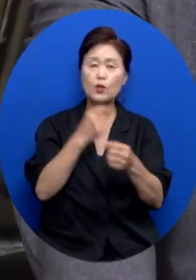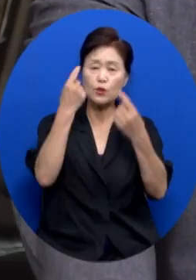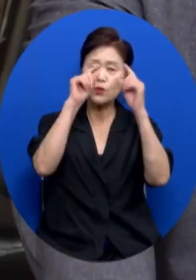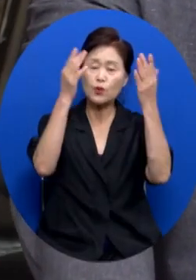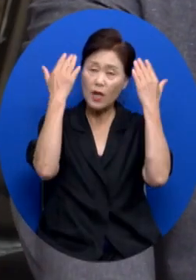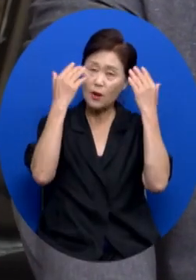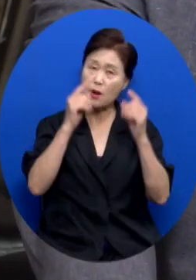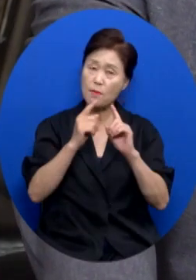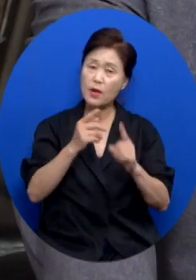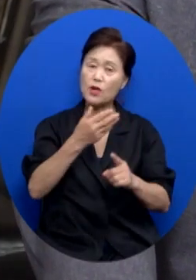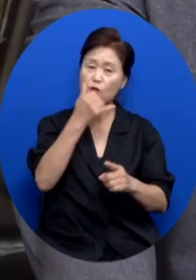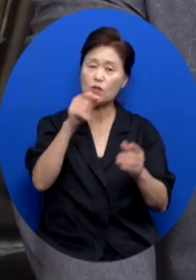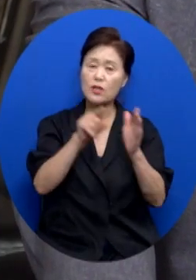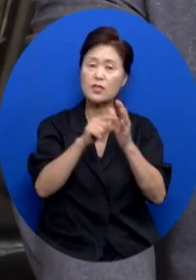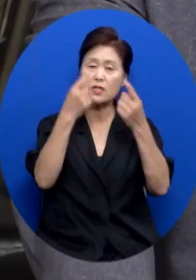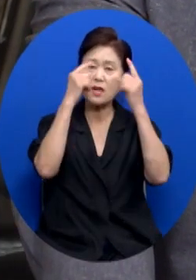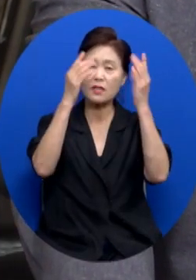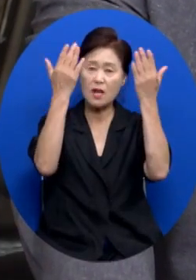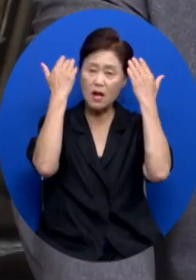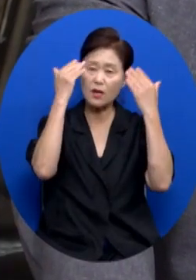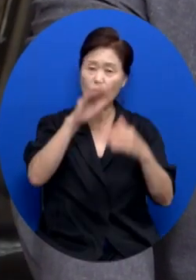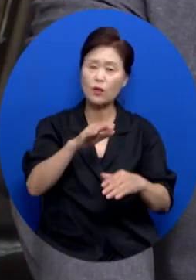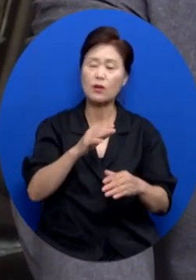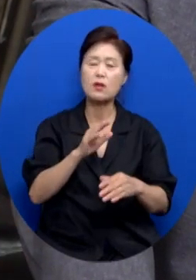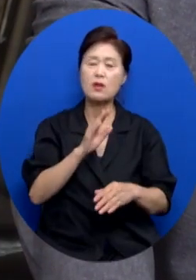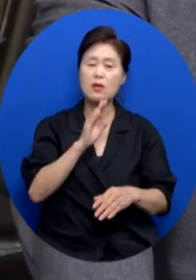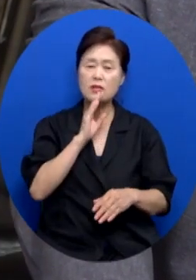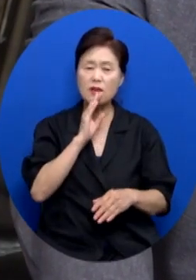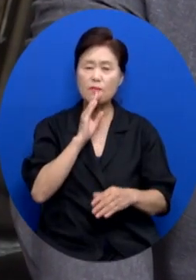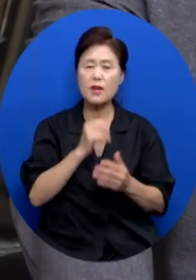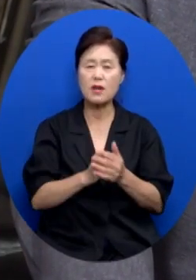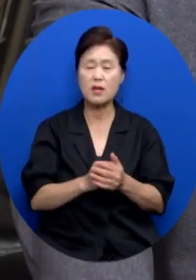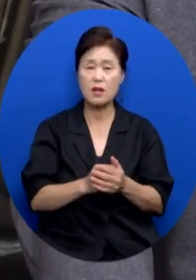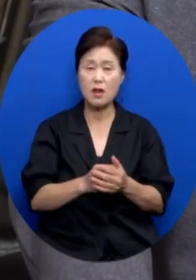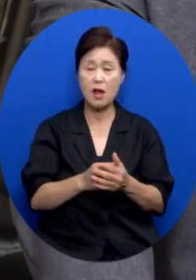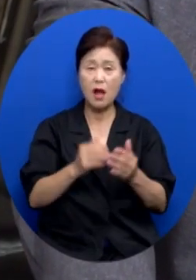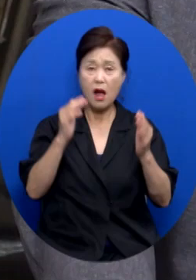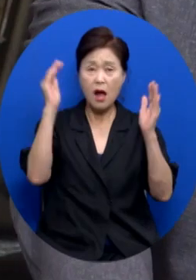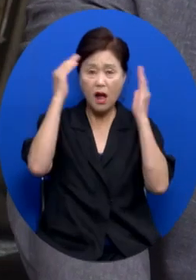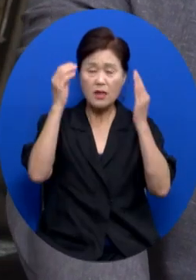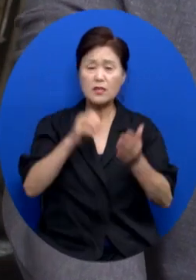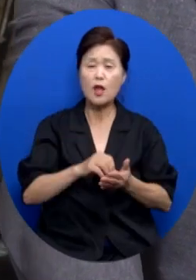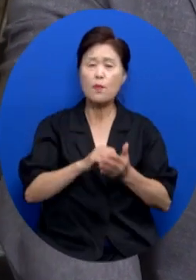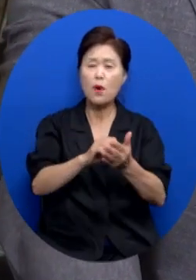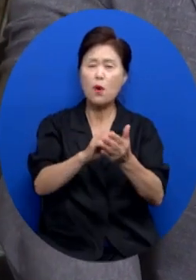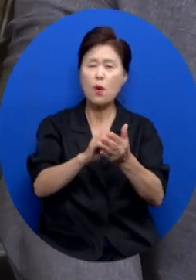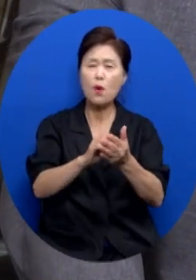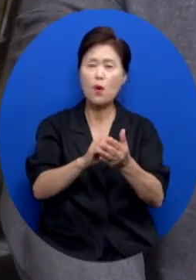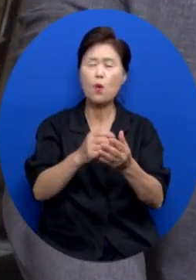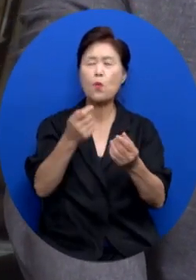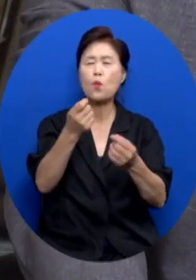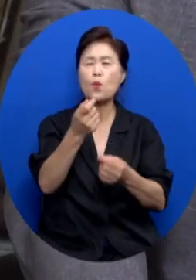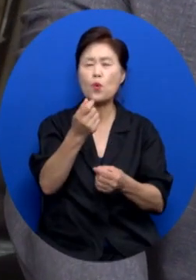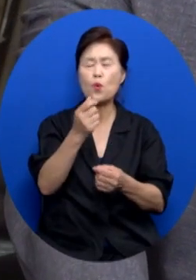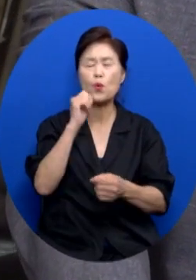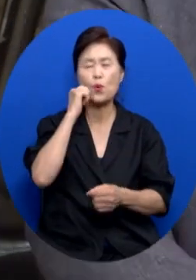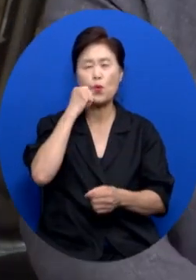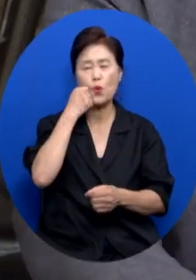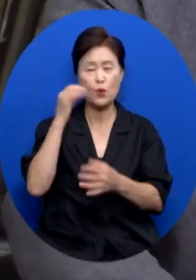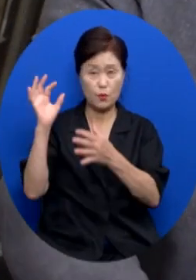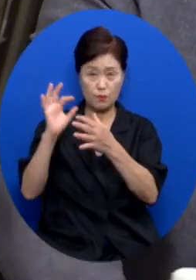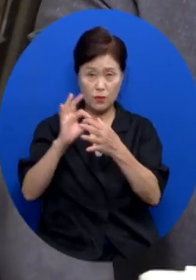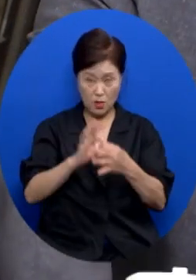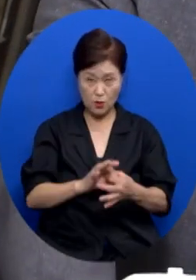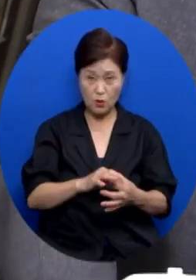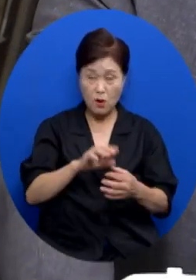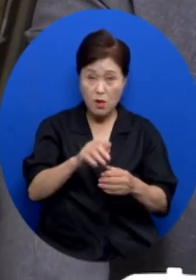신학대학은 정말 실감할 수 있는 신입생 입학춤을 이래 어려움이 생기고 있습니다. 이거 극복하려면